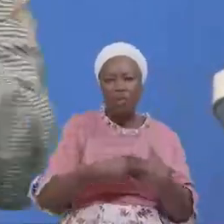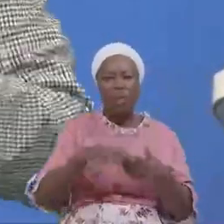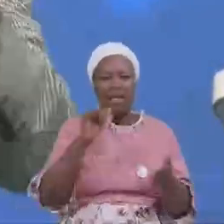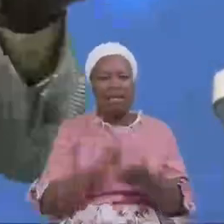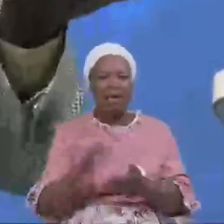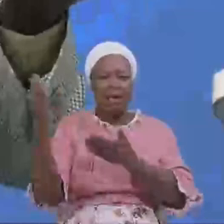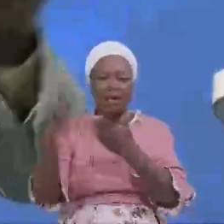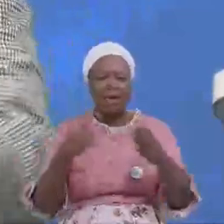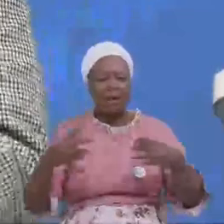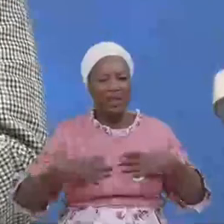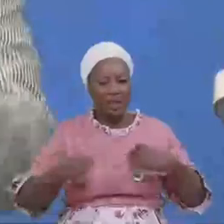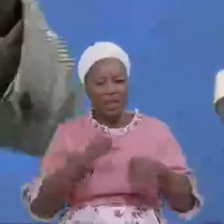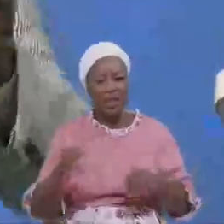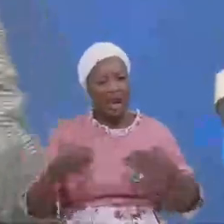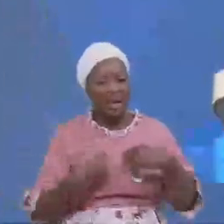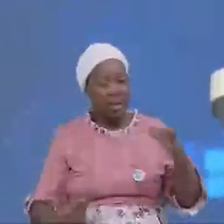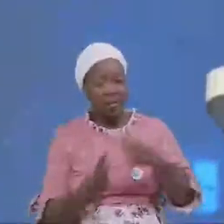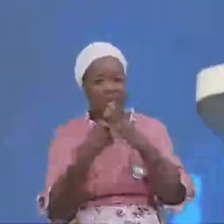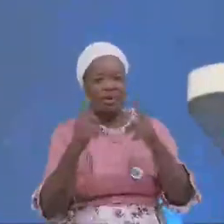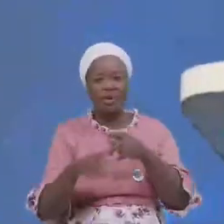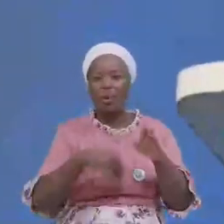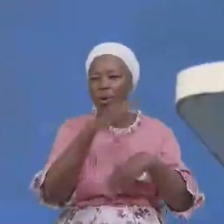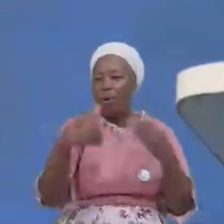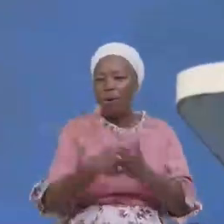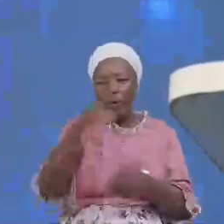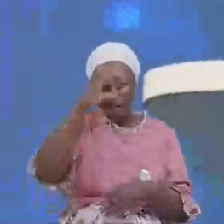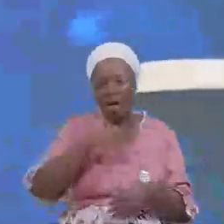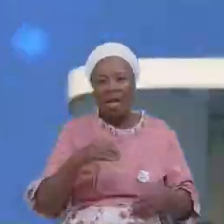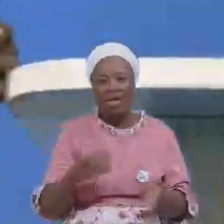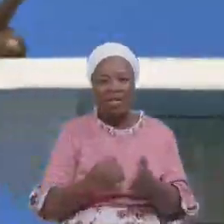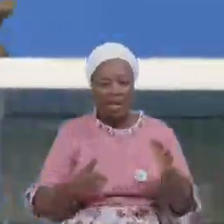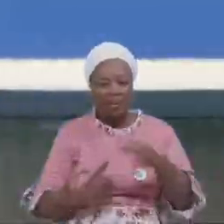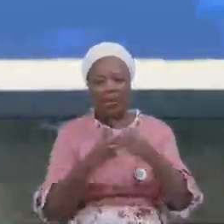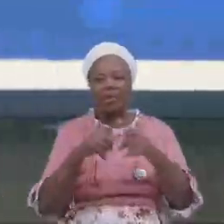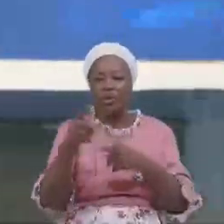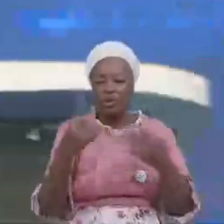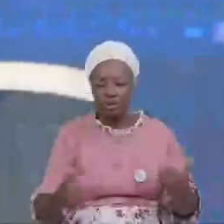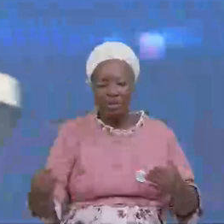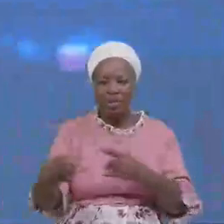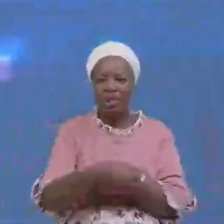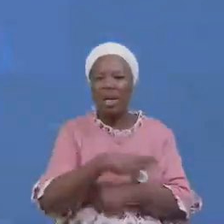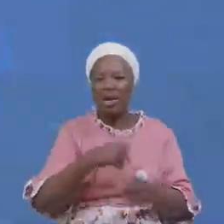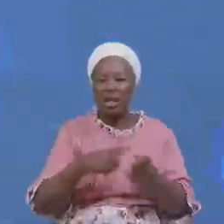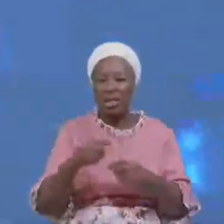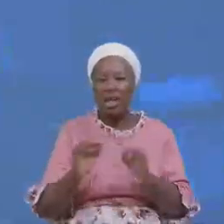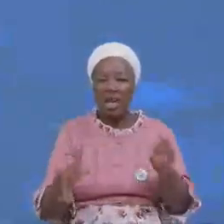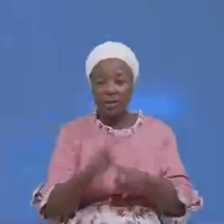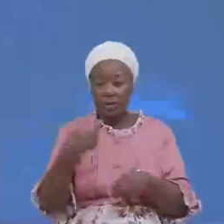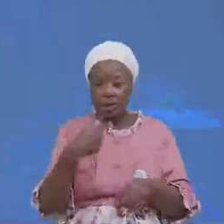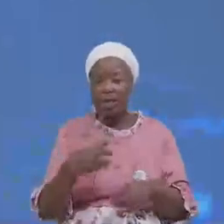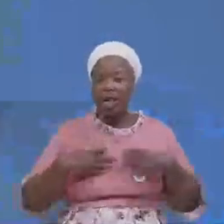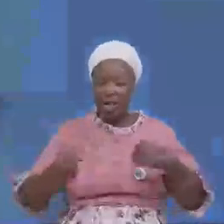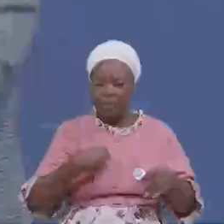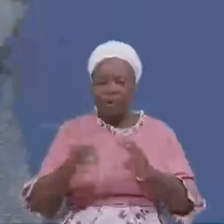guérison, a été manifestée à tous les hommes. Et était apparue, comme tu dis, guéris-moi Seigneur, et je